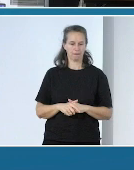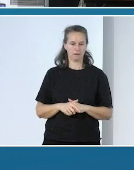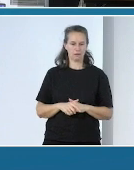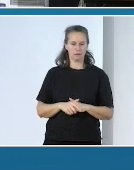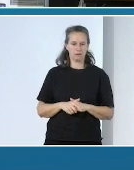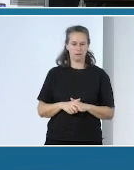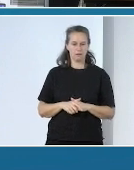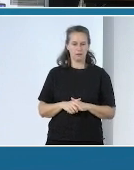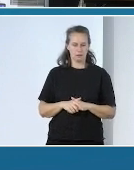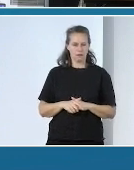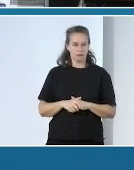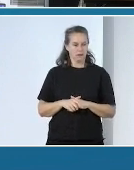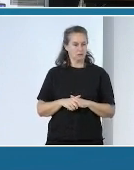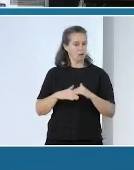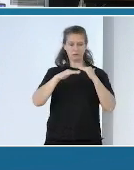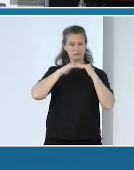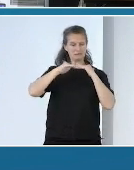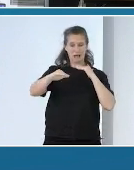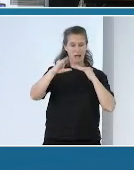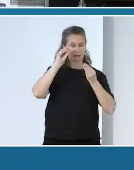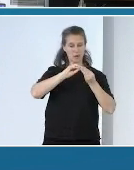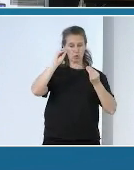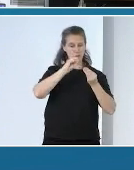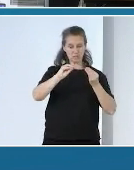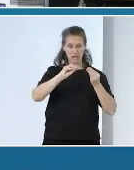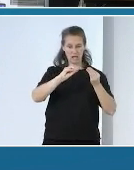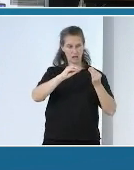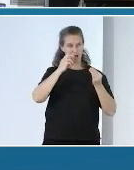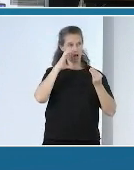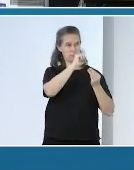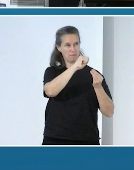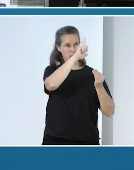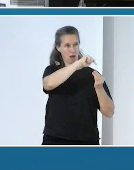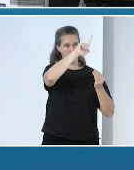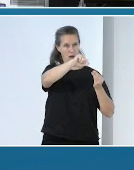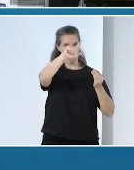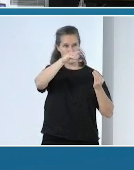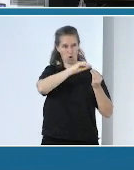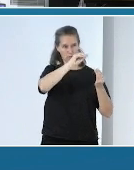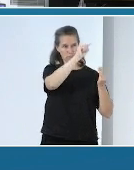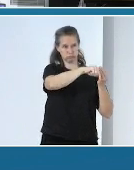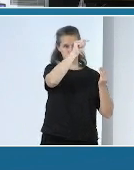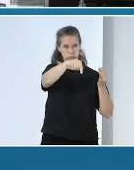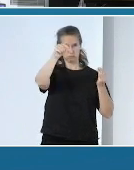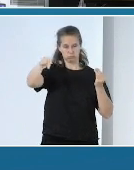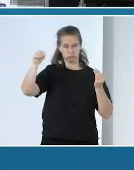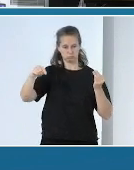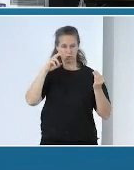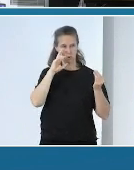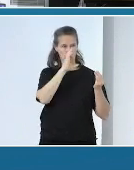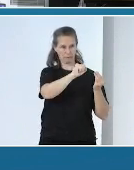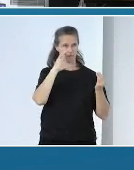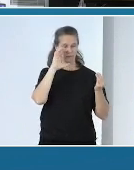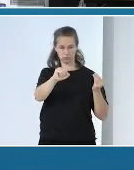En l'ordonnant de manière stable, les objets vont ainsi pouvoir être localisés et identifiés relativement à